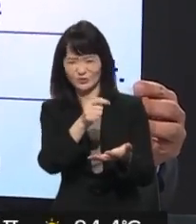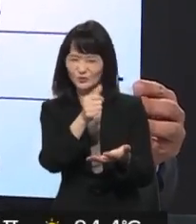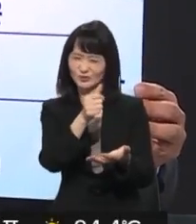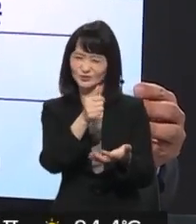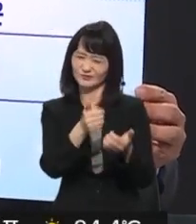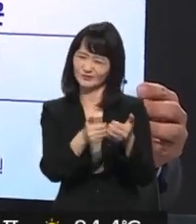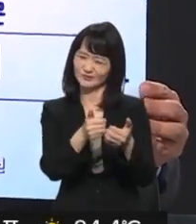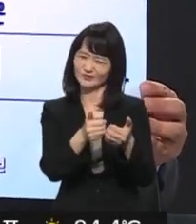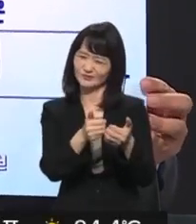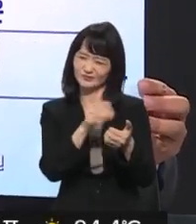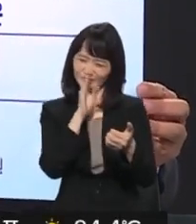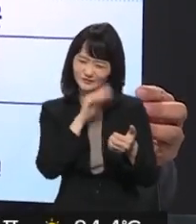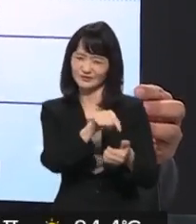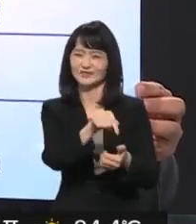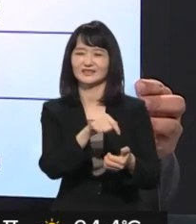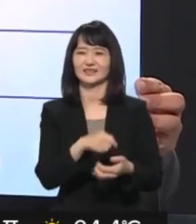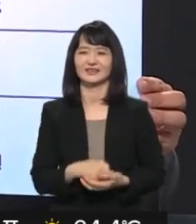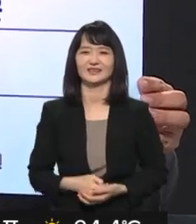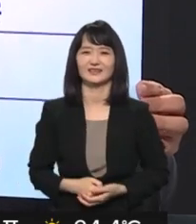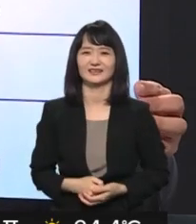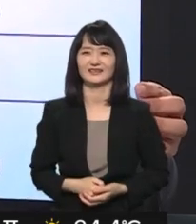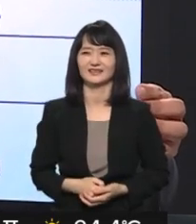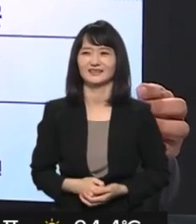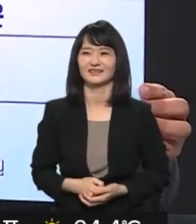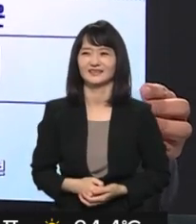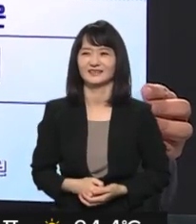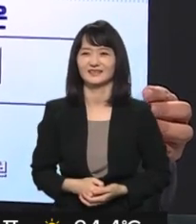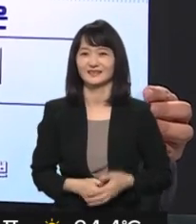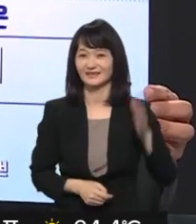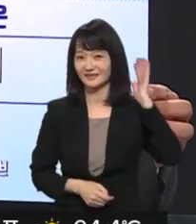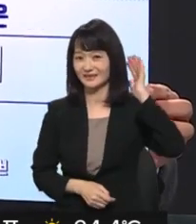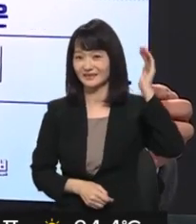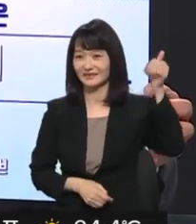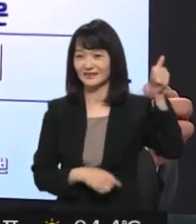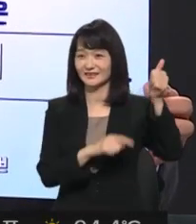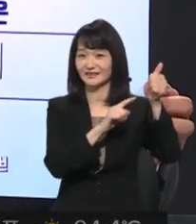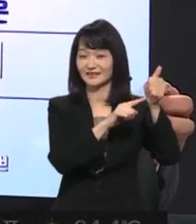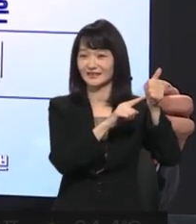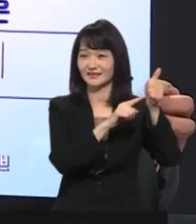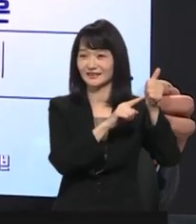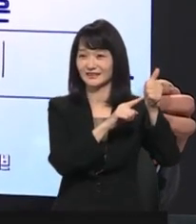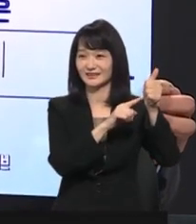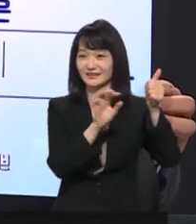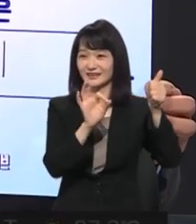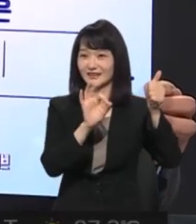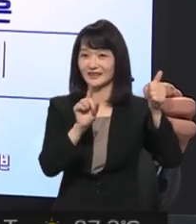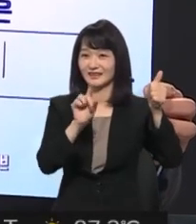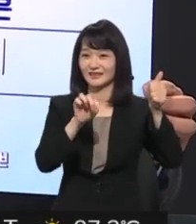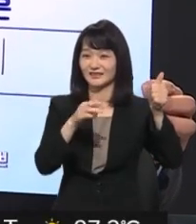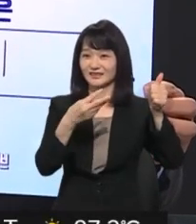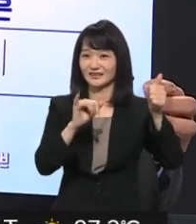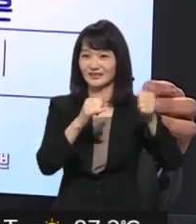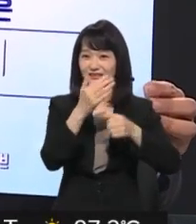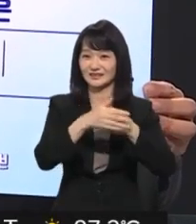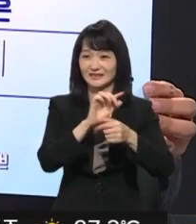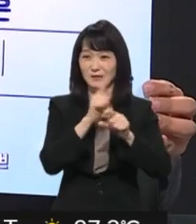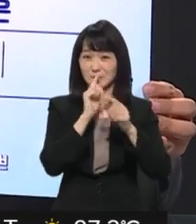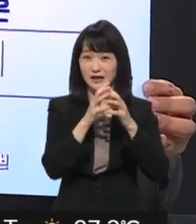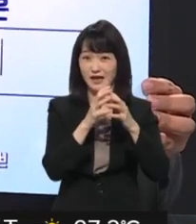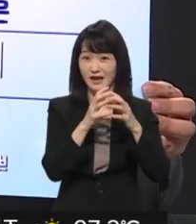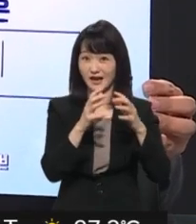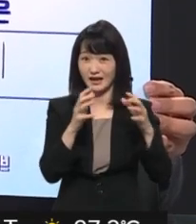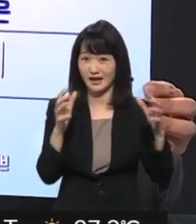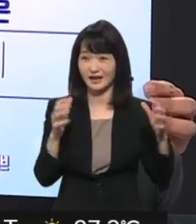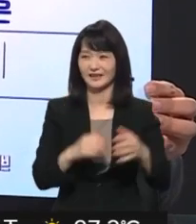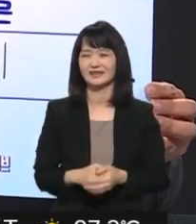아 자기 하긴 의문을 후지다 0 경산 하면 대통령께서 아오리 사과가 그때 파문이 일어 서 진 후 지서 가집니다 그래서 이게 일본에 있는